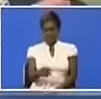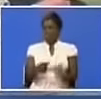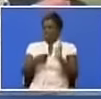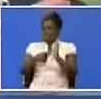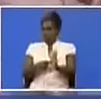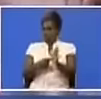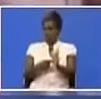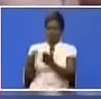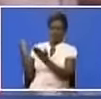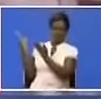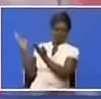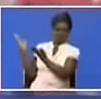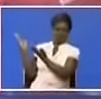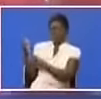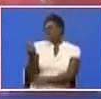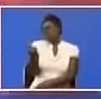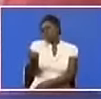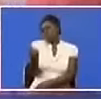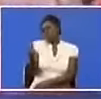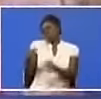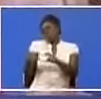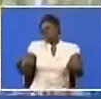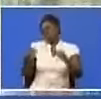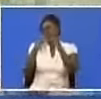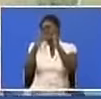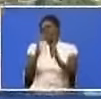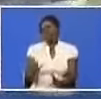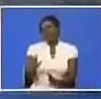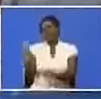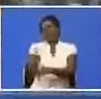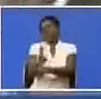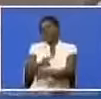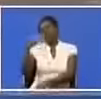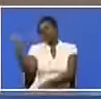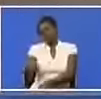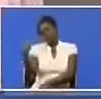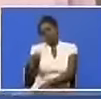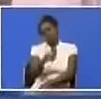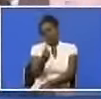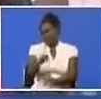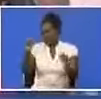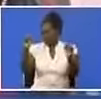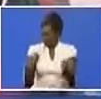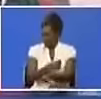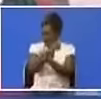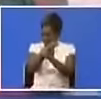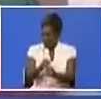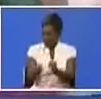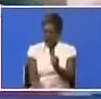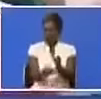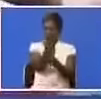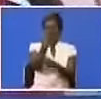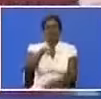show us what he terms as the small cane used by the teacher, one Isaac Gishoka, that could not have possibly caused